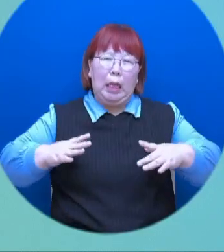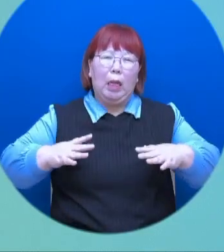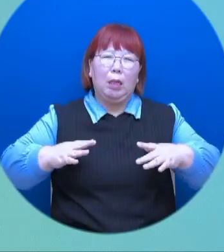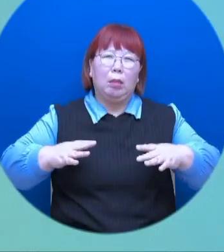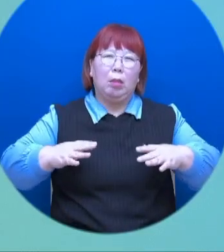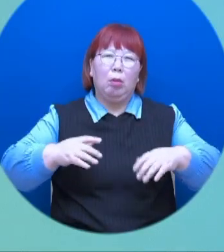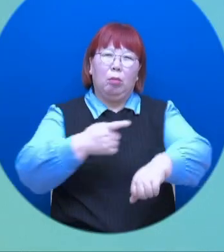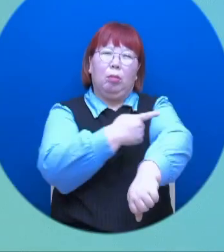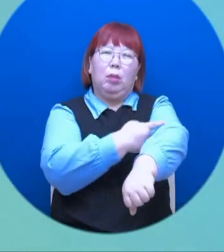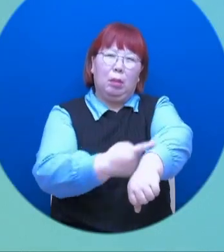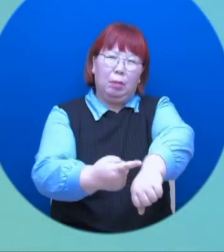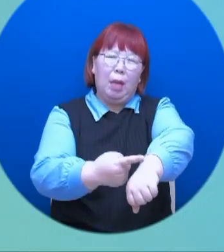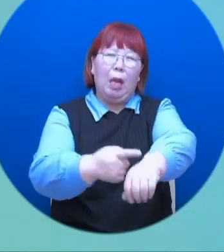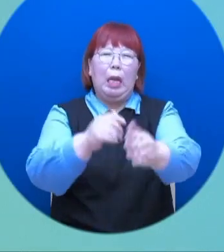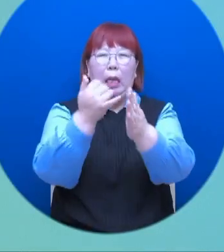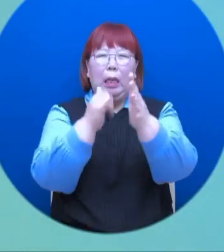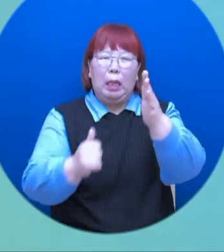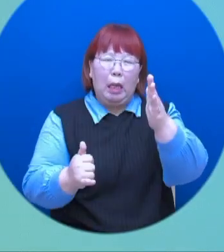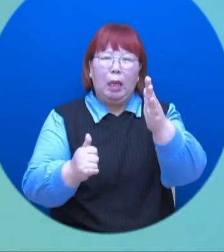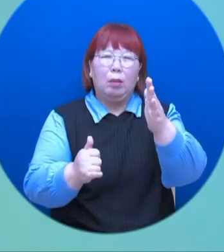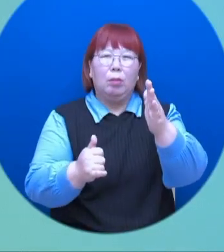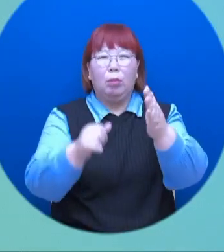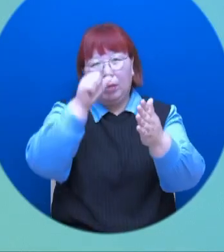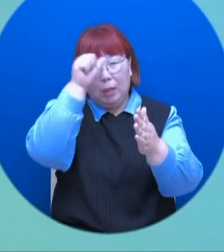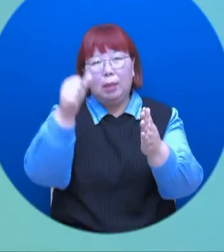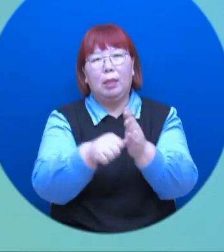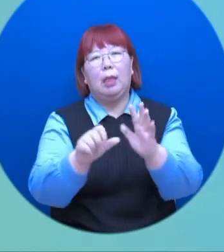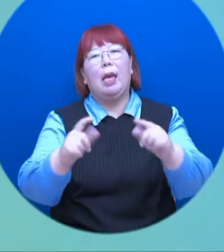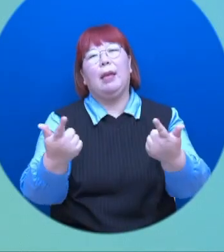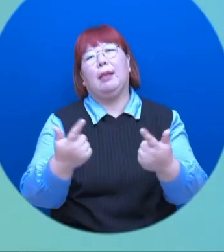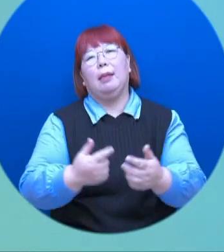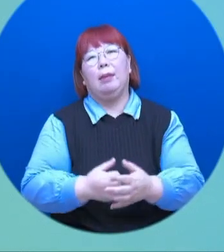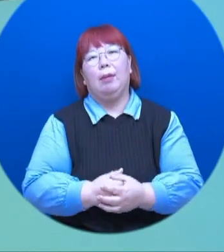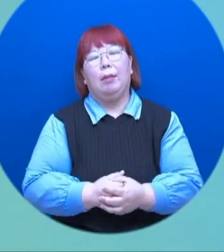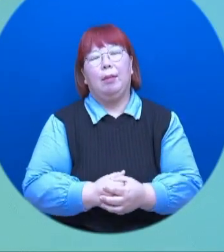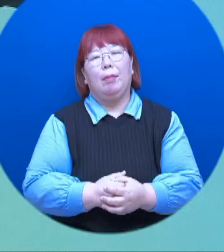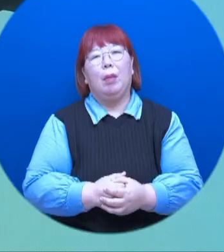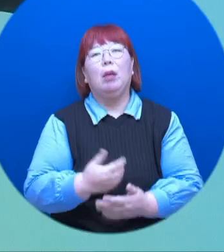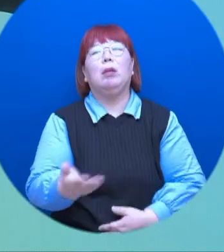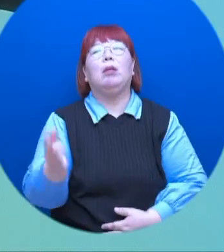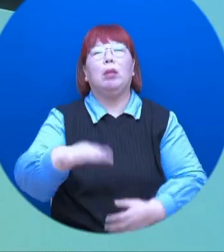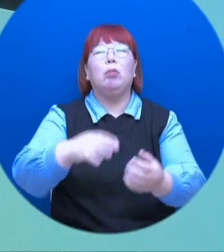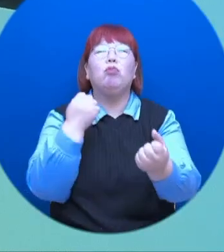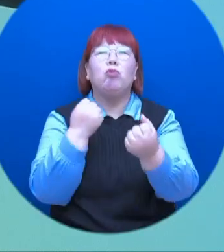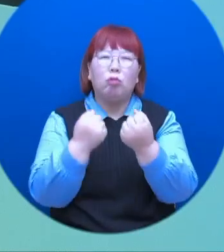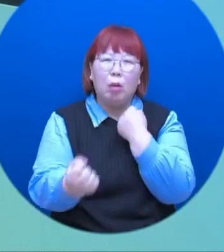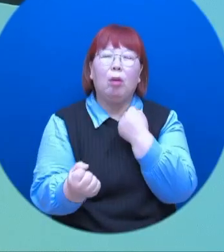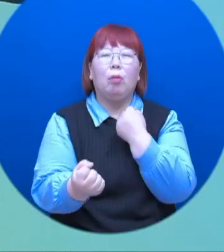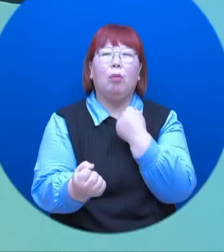자신의 집안, 자신의 인생이 아니었습니다. 그럼에도 불구하고